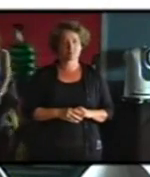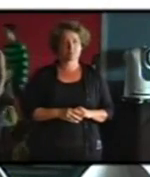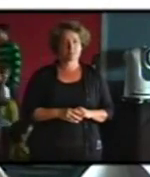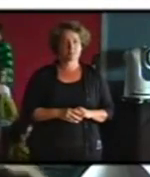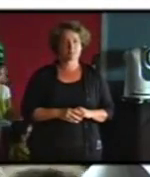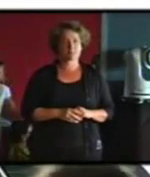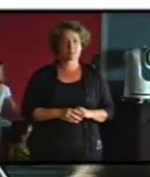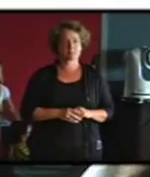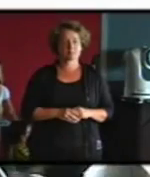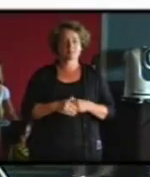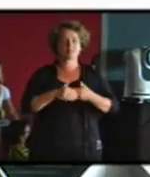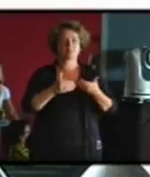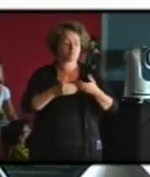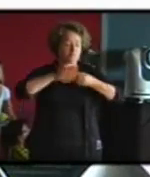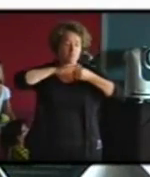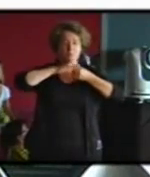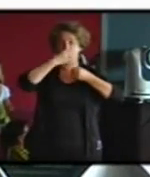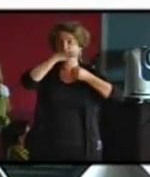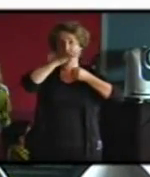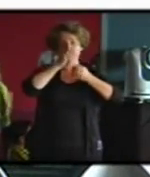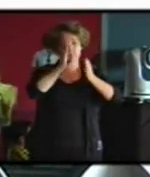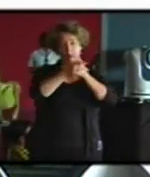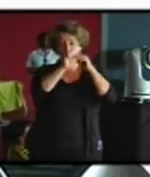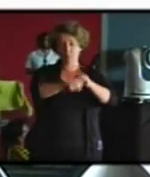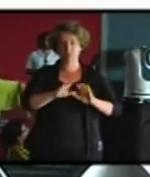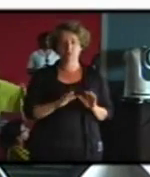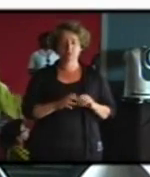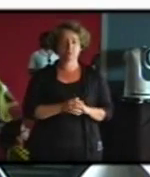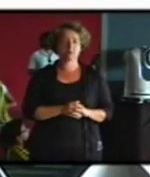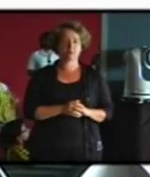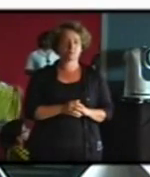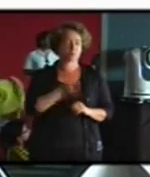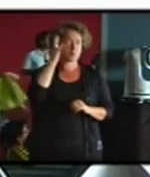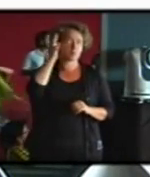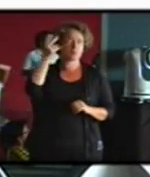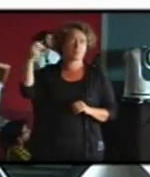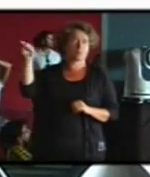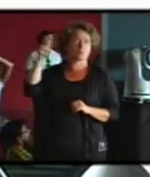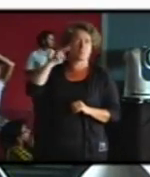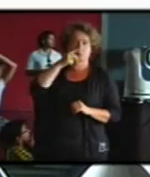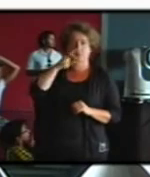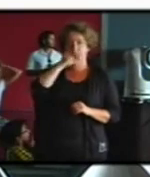Bonjour. Oui, ça marche tout seul normalement. Allez-y. Bonjour. Oui, bonjour. Le son, on va vous donner le son.